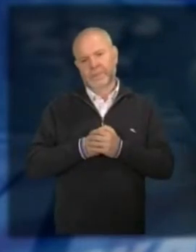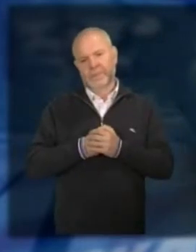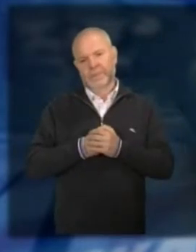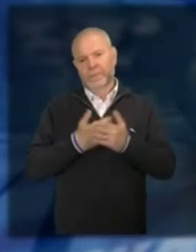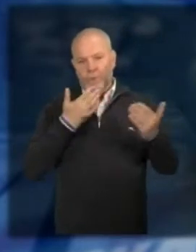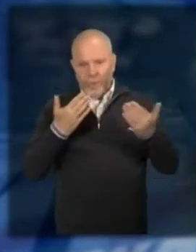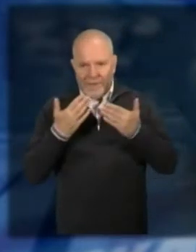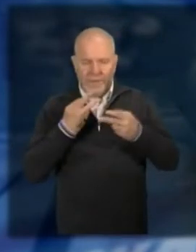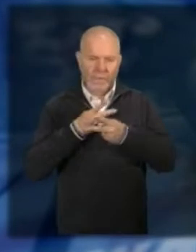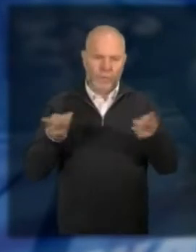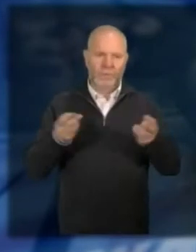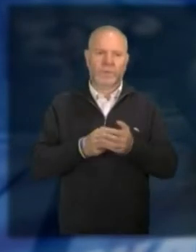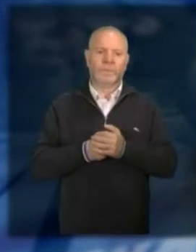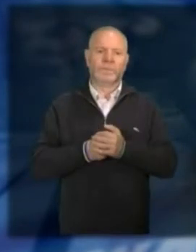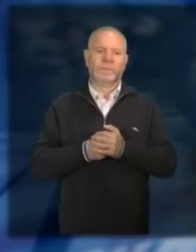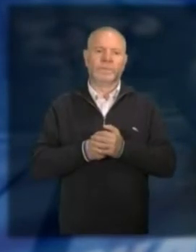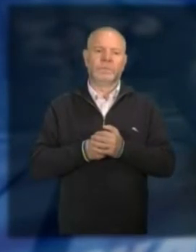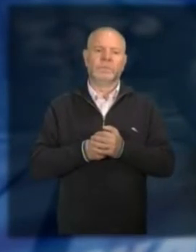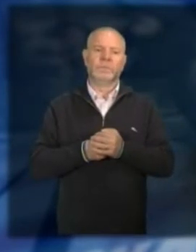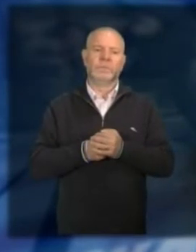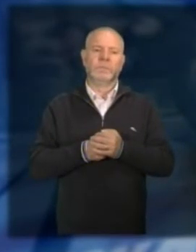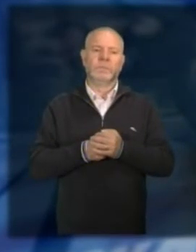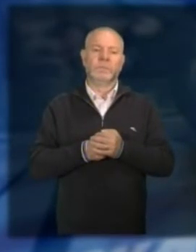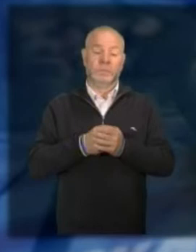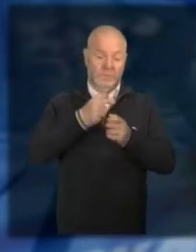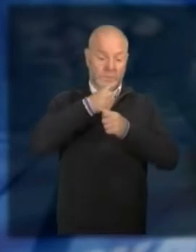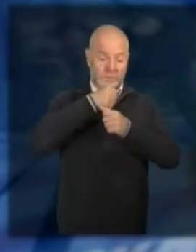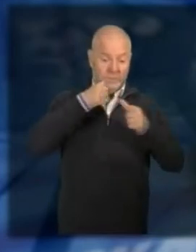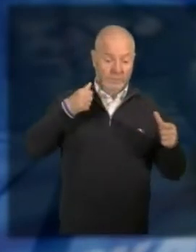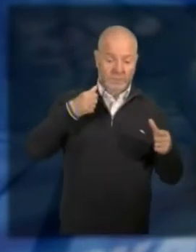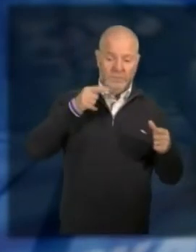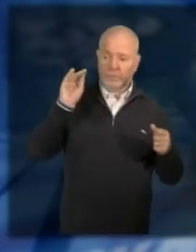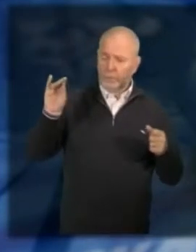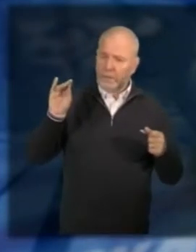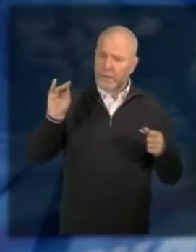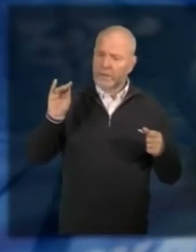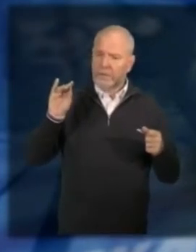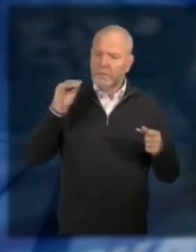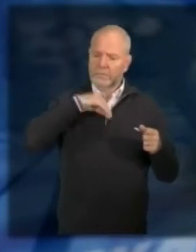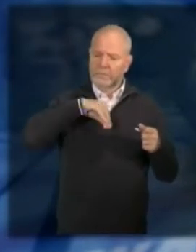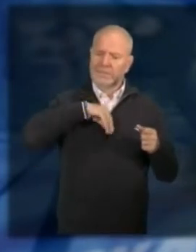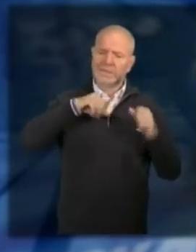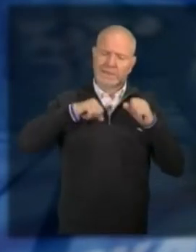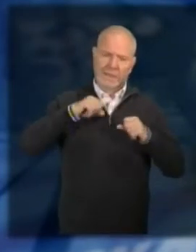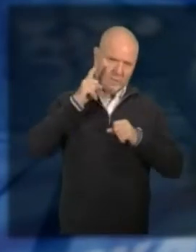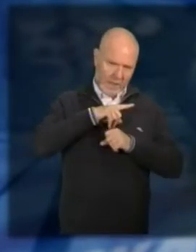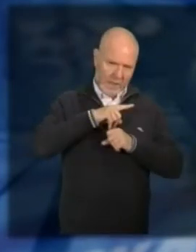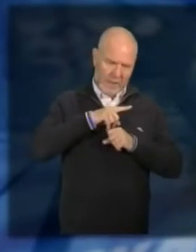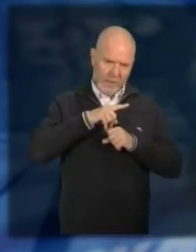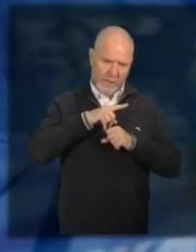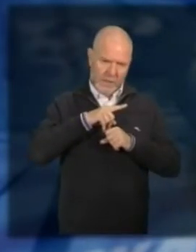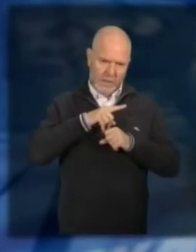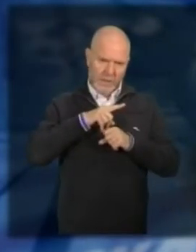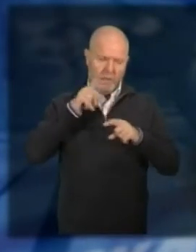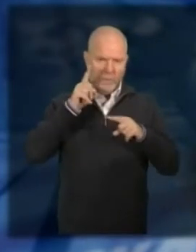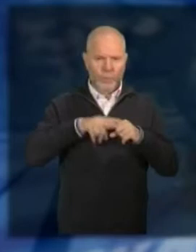conferenze, dibattiti pubblici. Il bere ha conseguenze non solamente di natura sanitaria, questo lo possiamo intuire facilmente, ma anche